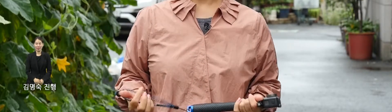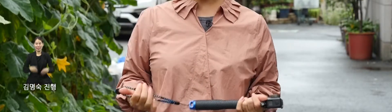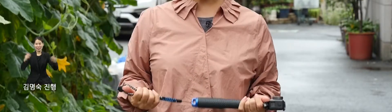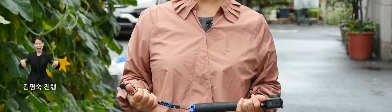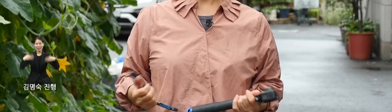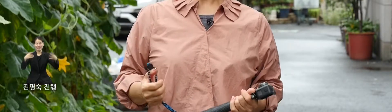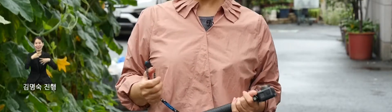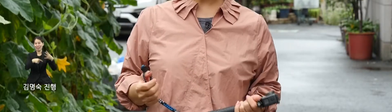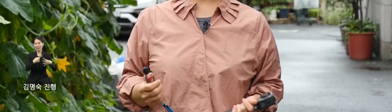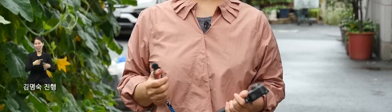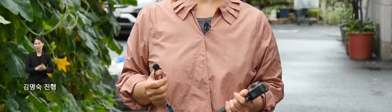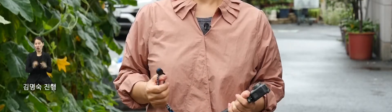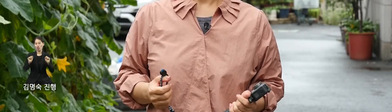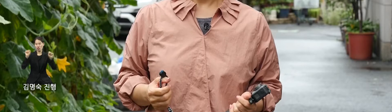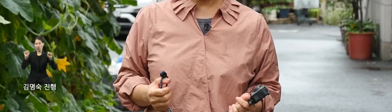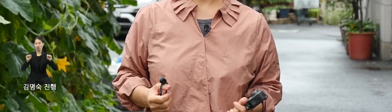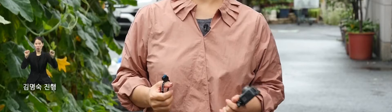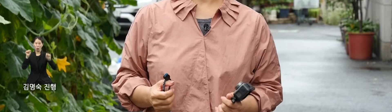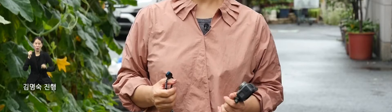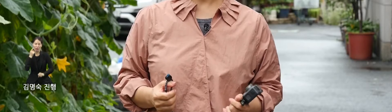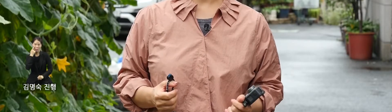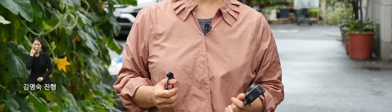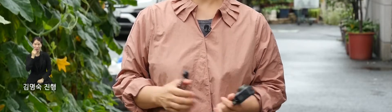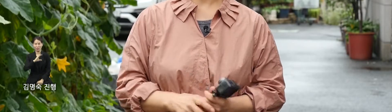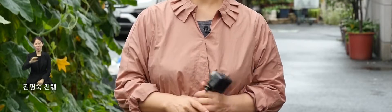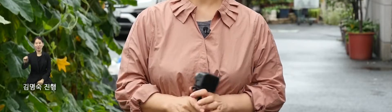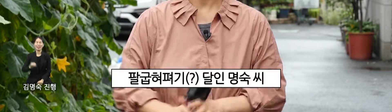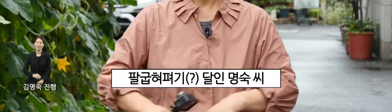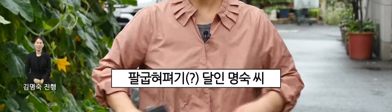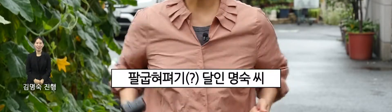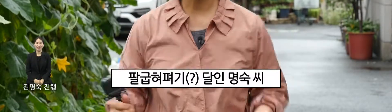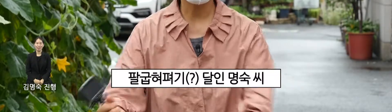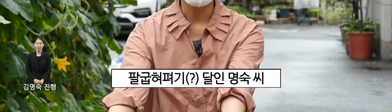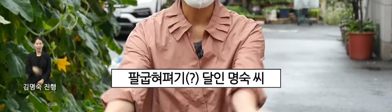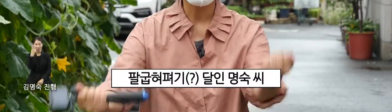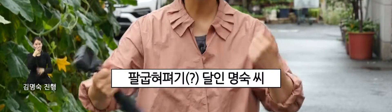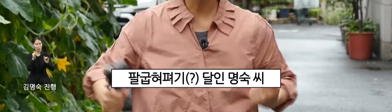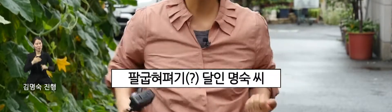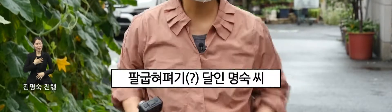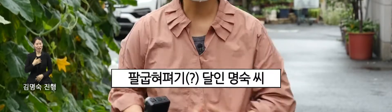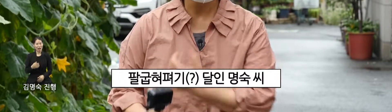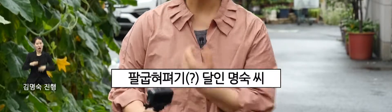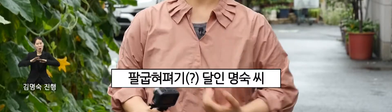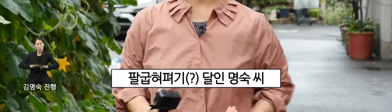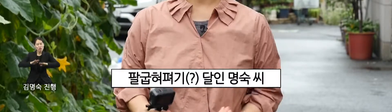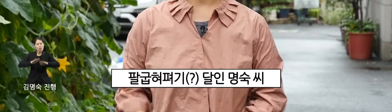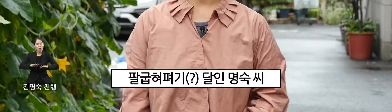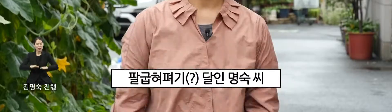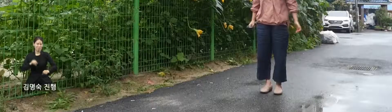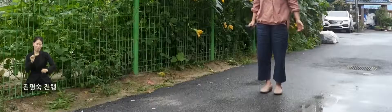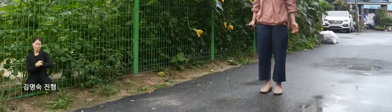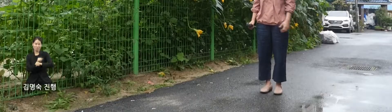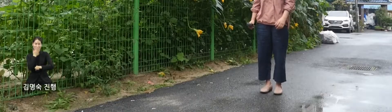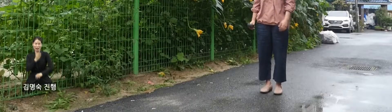가을에 열심히 운동을 좀 하면서 출발해 보도록 하겠습니다. 감독님, 제가 팔굽혀 펴기를 엄청